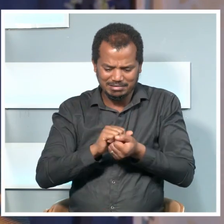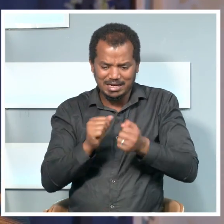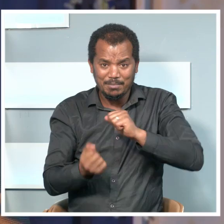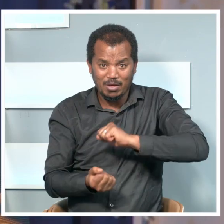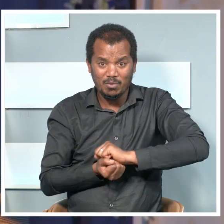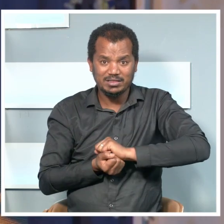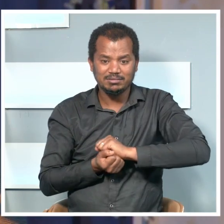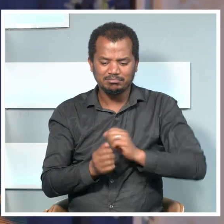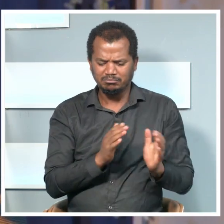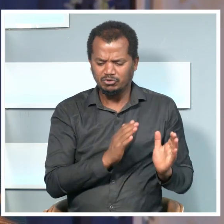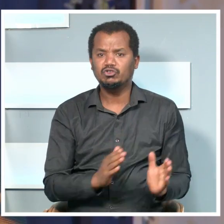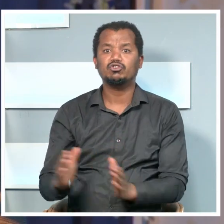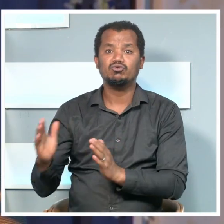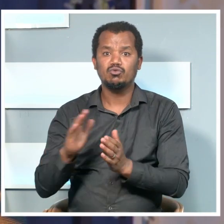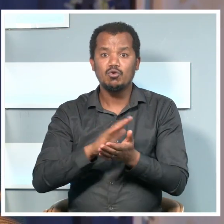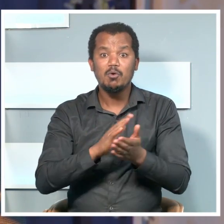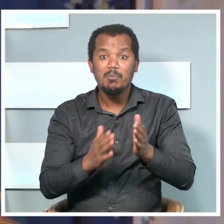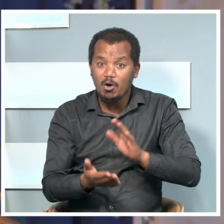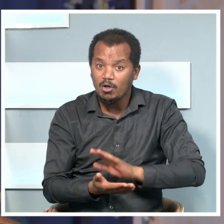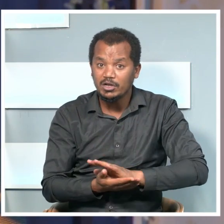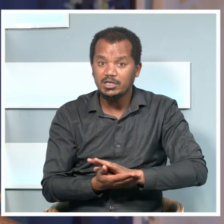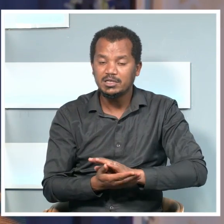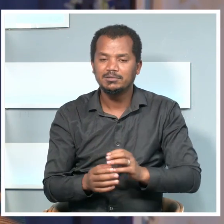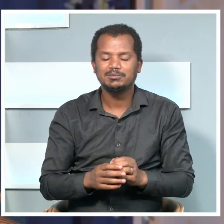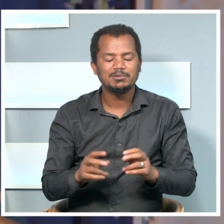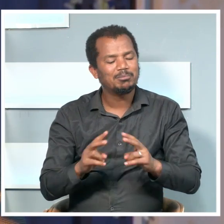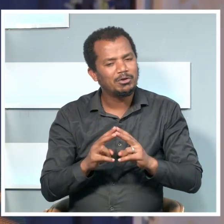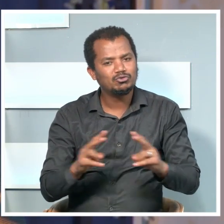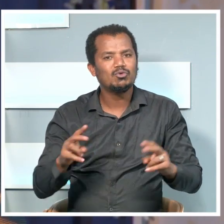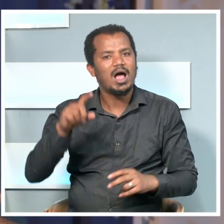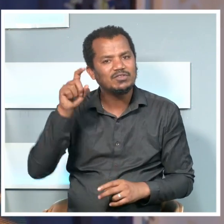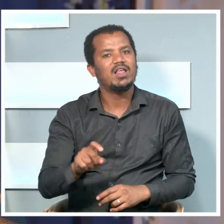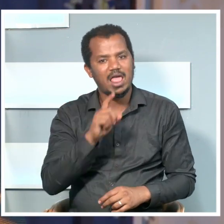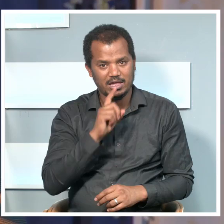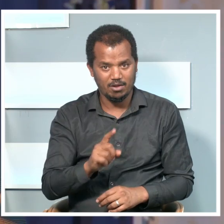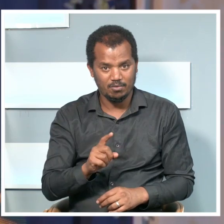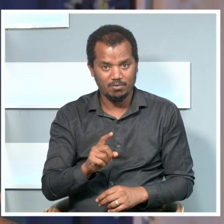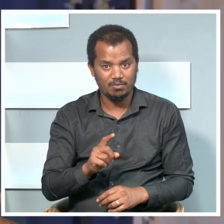ለመለወጥ ዝግጁ መሆን በእጅጉ አስፈላጊ ነው።